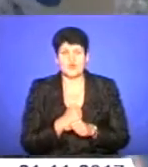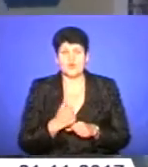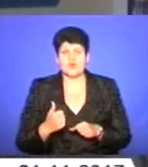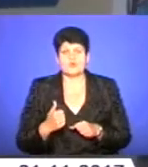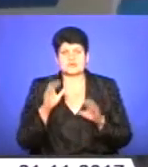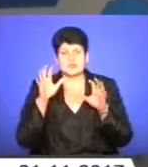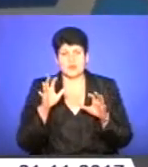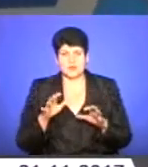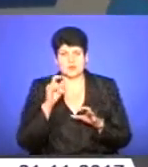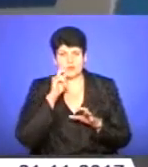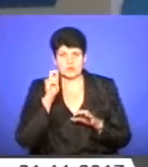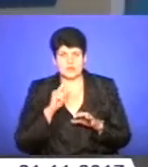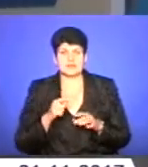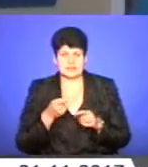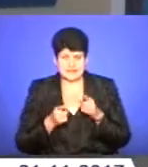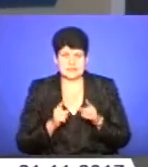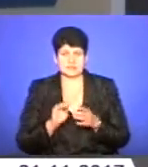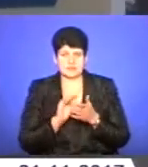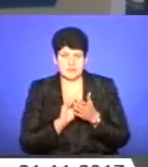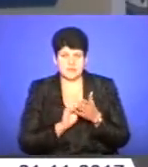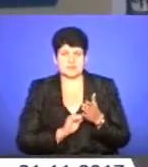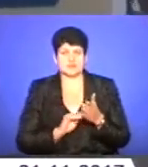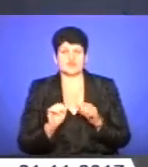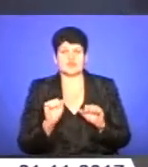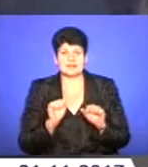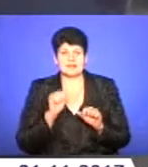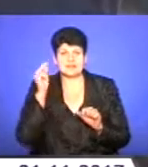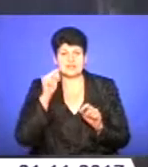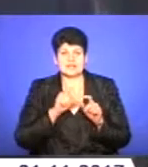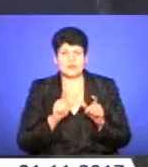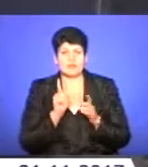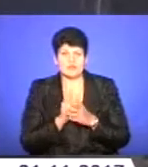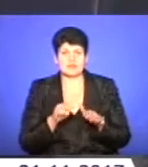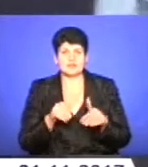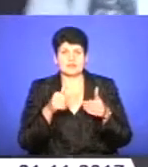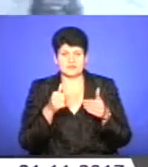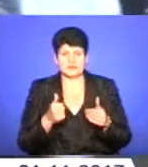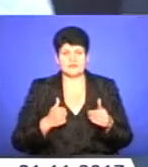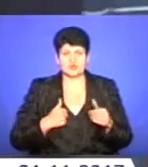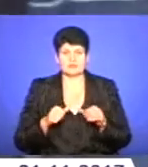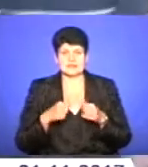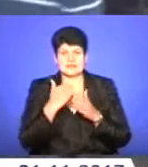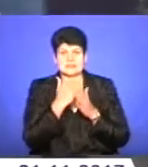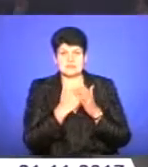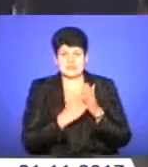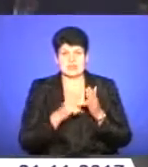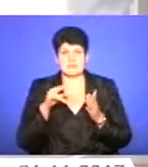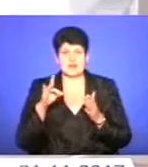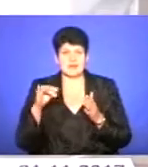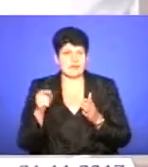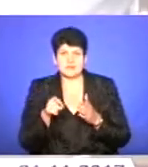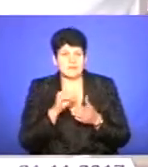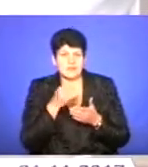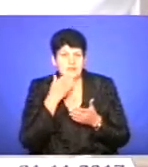військовий обов'язок і військову службу дійсно зазначено, що керівники навчальних закладів мають подавати у військові комісаріати списки призовників. Однак там